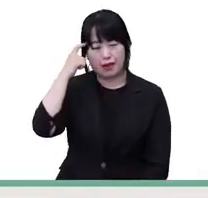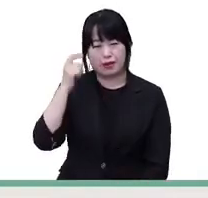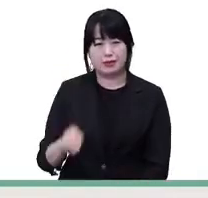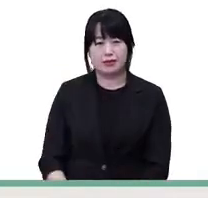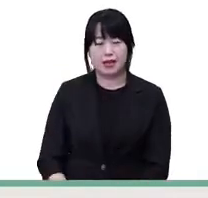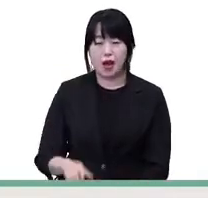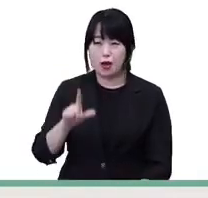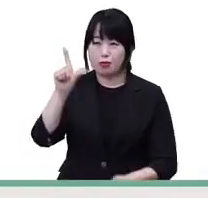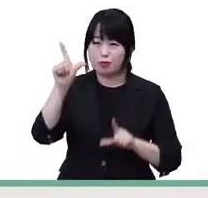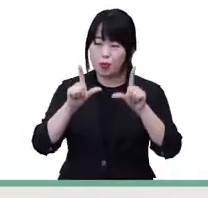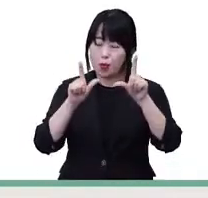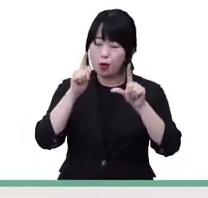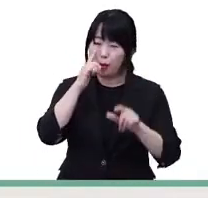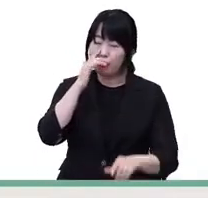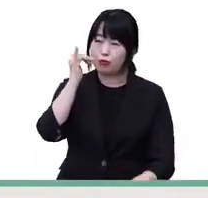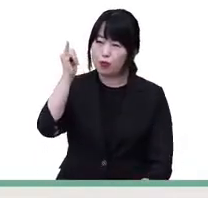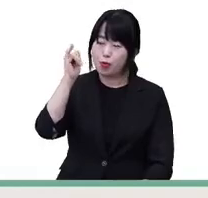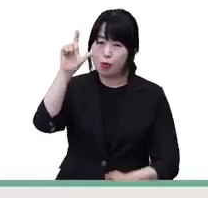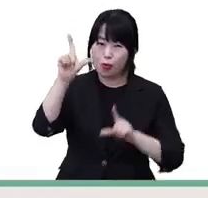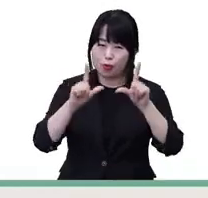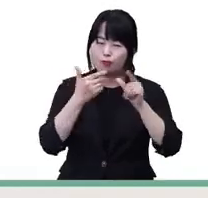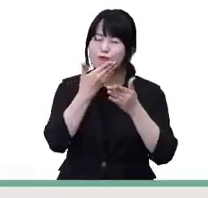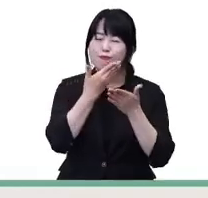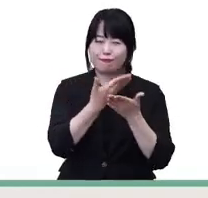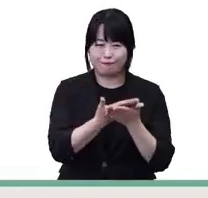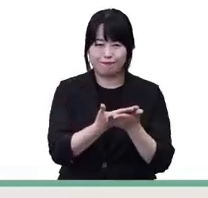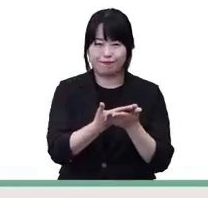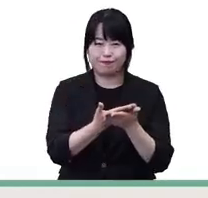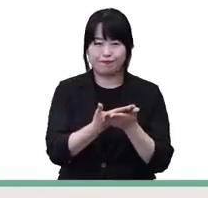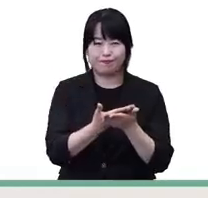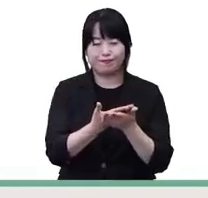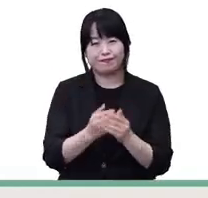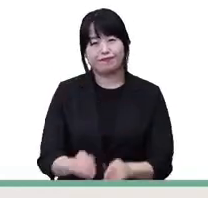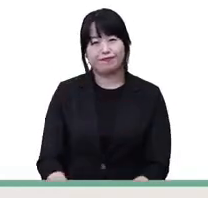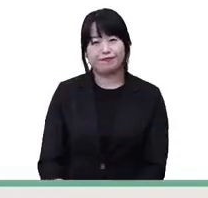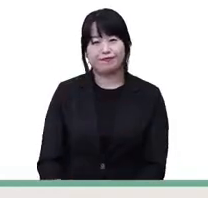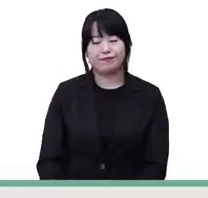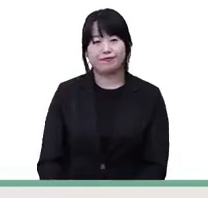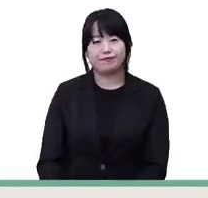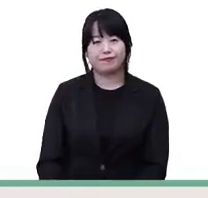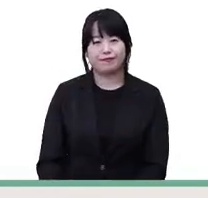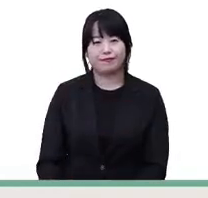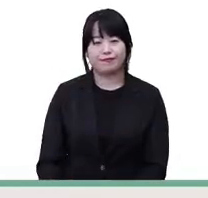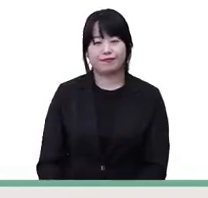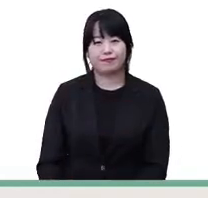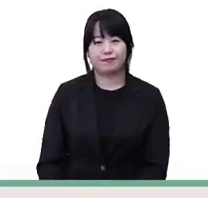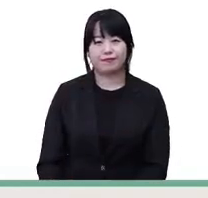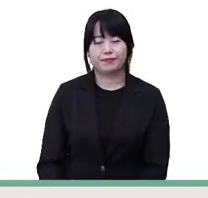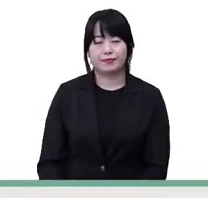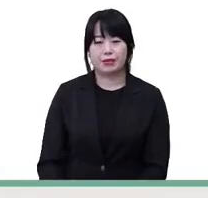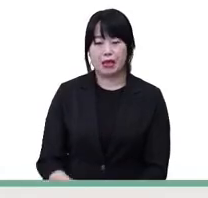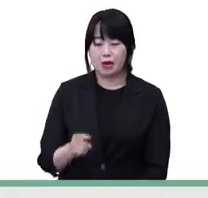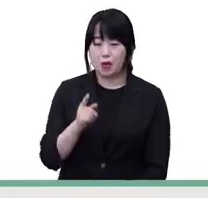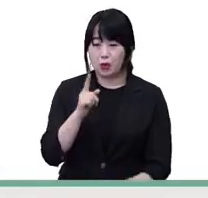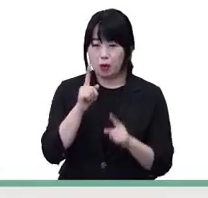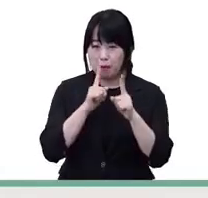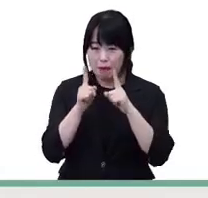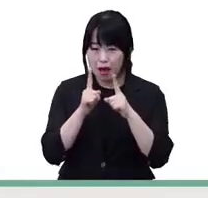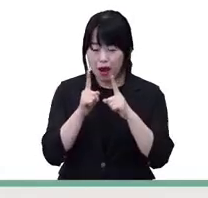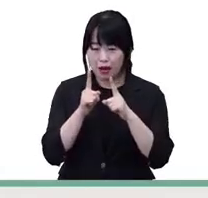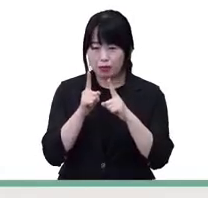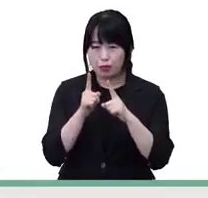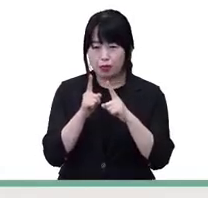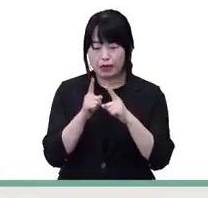자세가 중요하고요. 말의 내용은 정말 조금밖에 반영이 되지 않다라는 거. 그래서